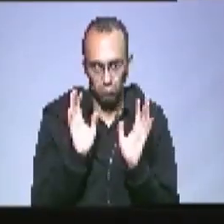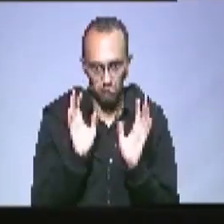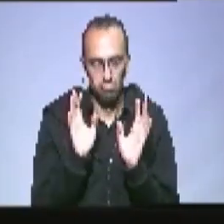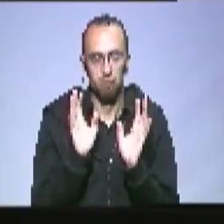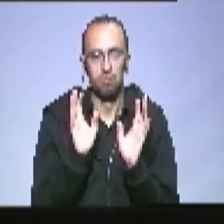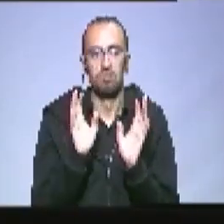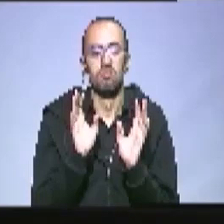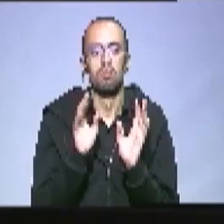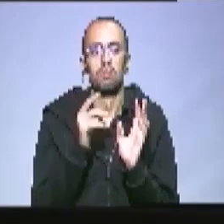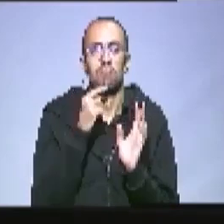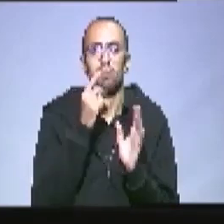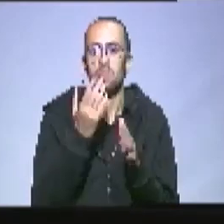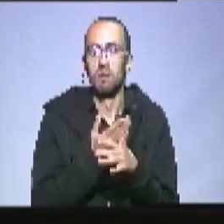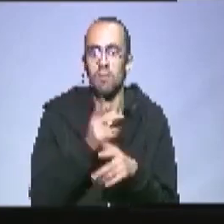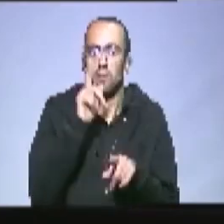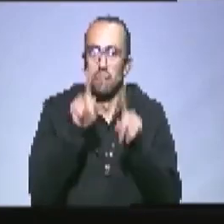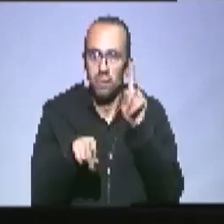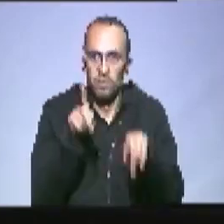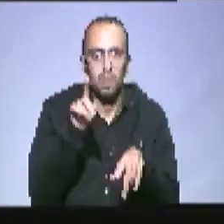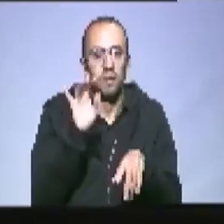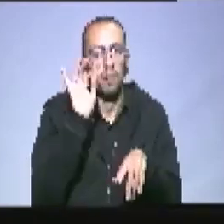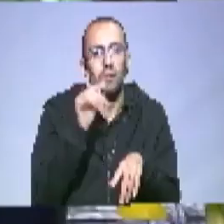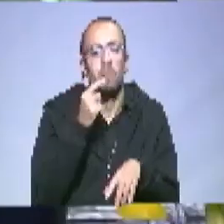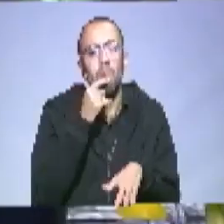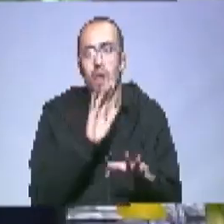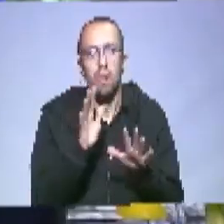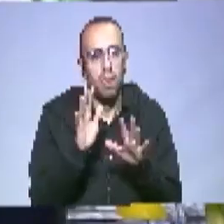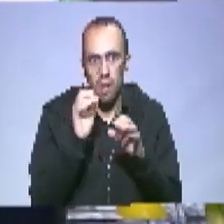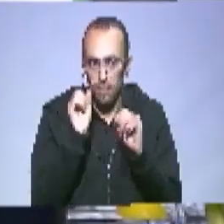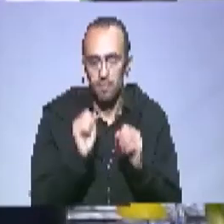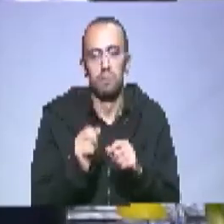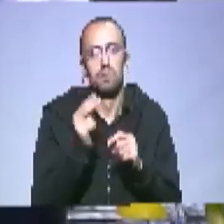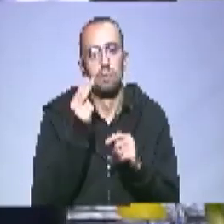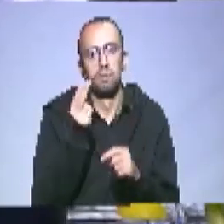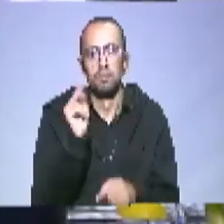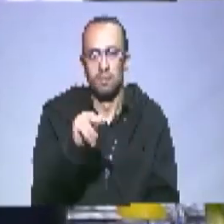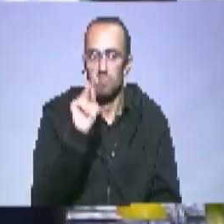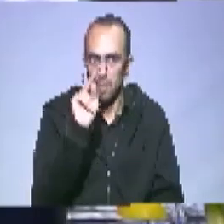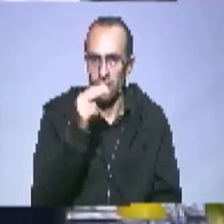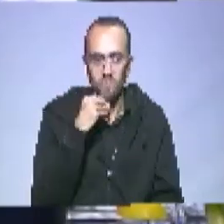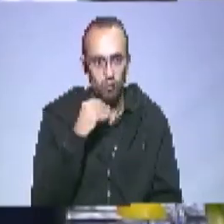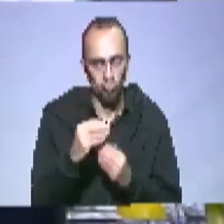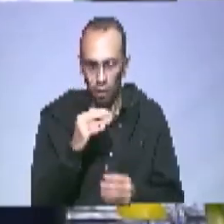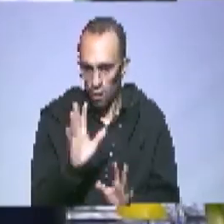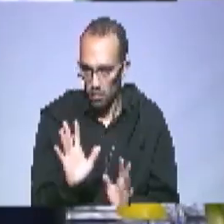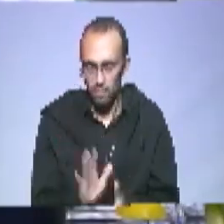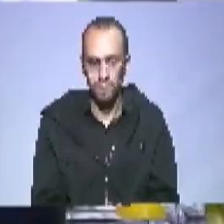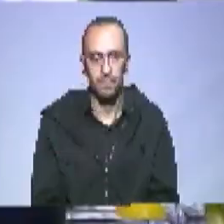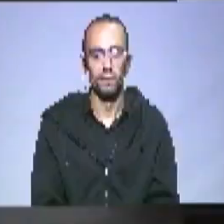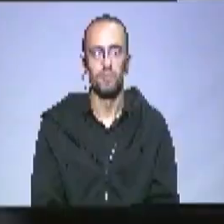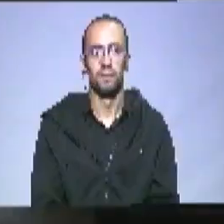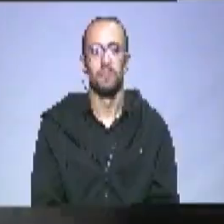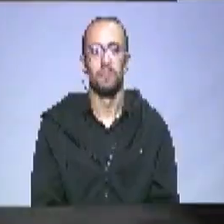انا بتكلم عشان الناس اللي في البيت اللي بتعرفش تظبط الطعم، ماشي ممكن تظبطيه بمكعب مرقه مفيش مشكله،